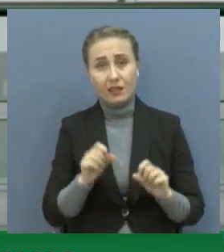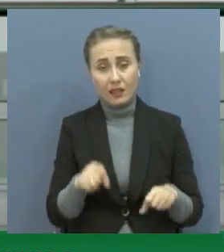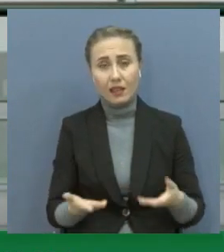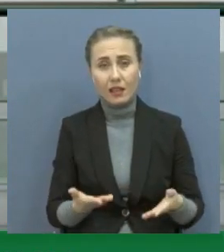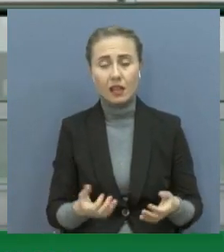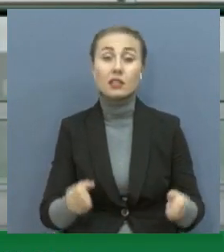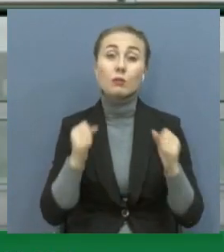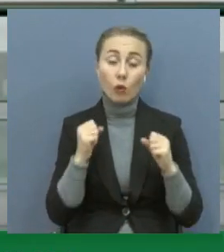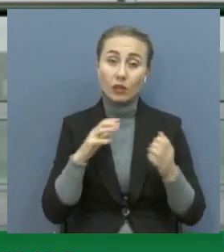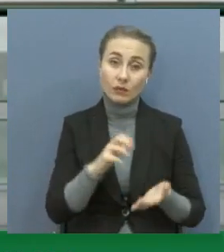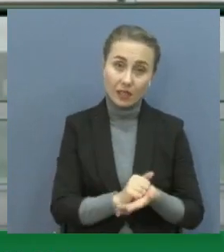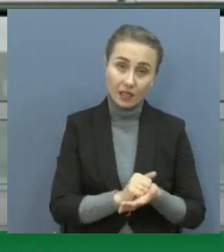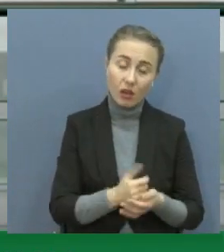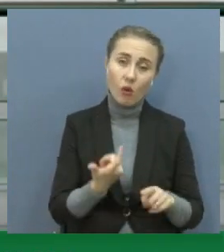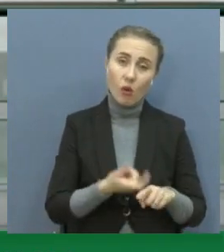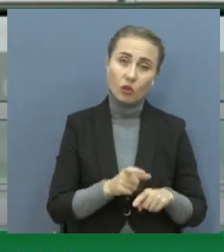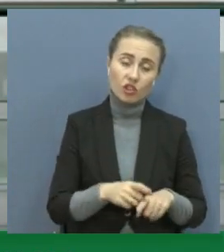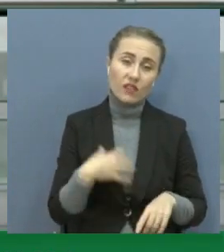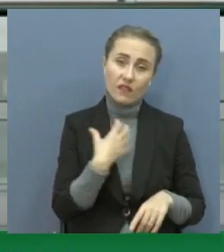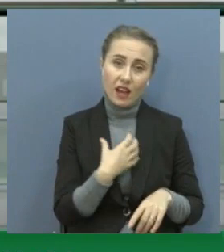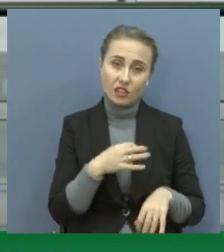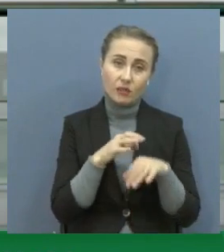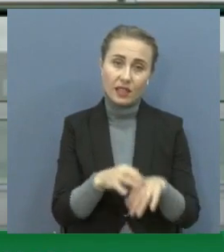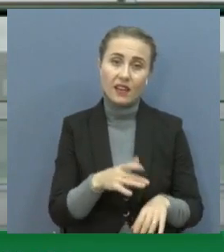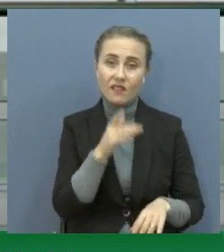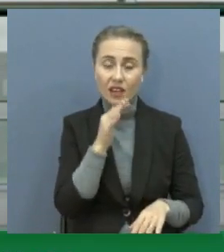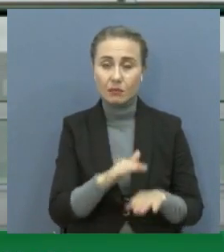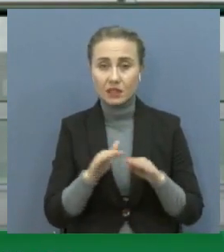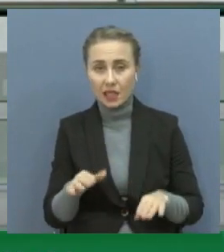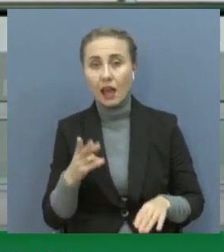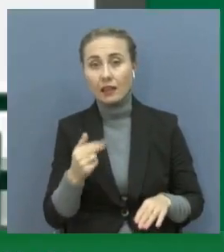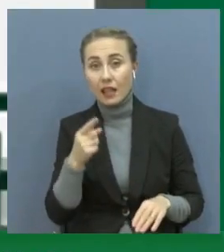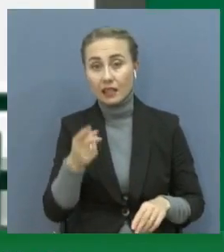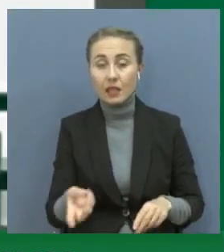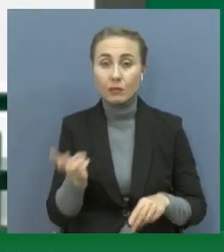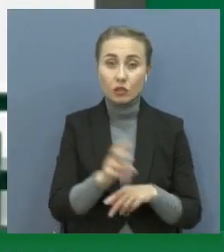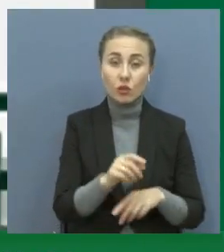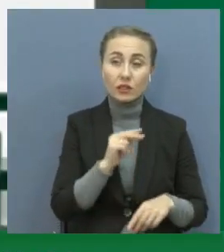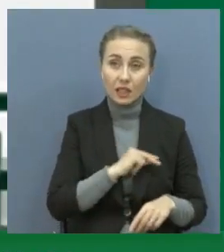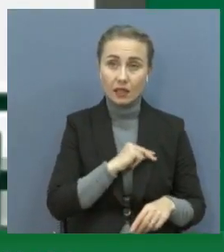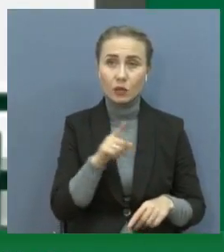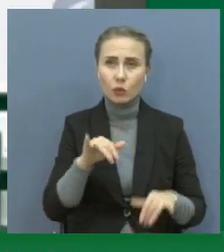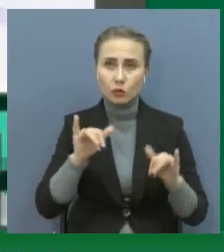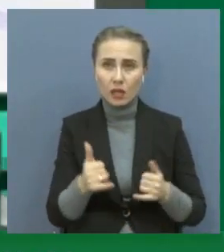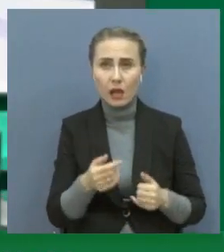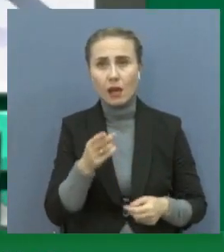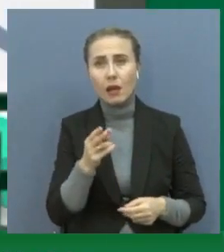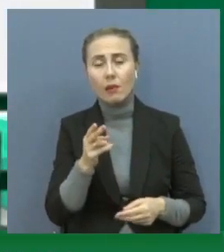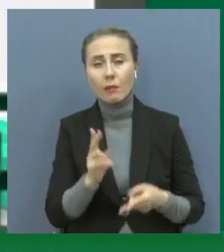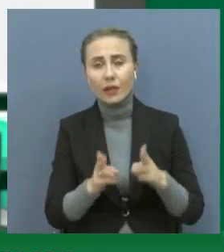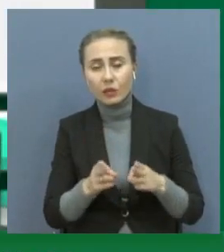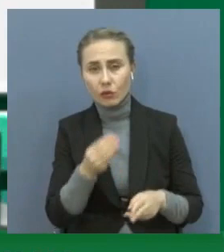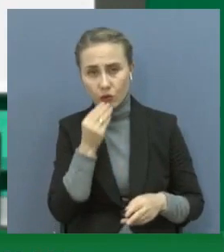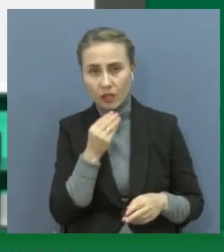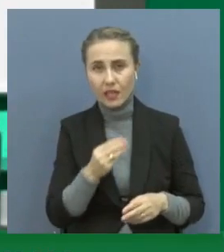спортом заниматься, очень важно проводить время с детьми. Да, ты пришел с работы, ты устал, тебе нужно приготовить еду, там,